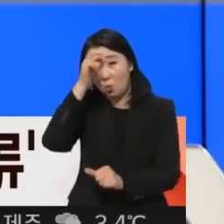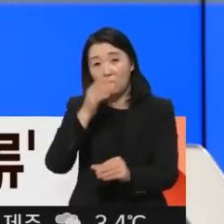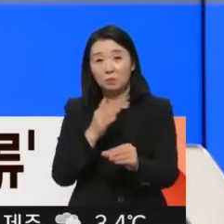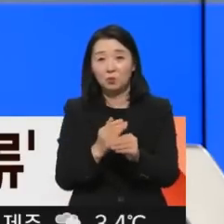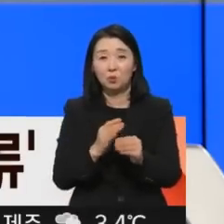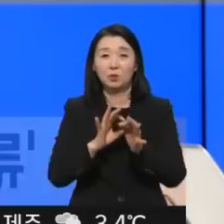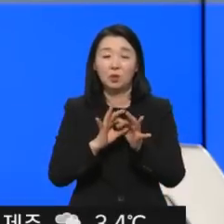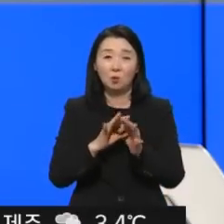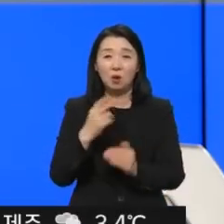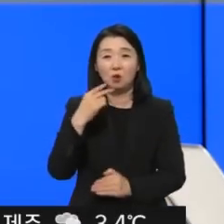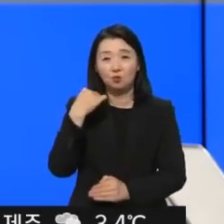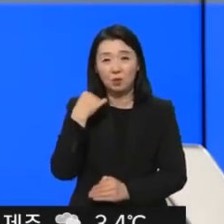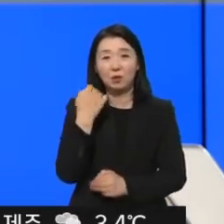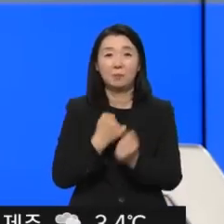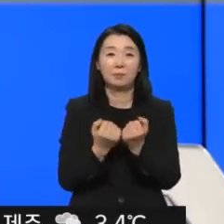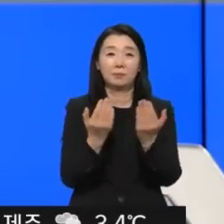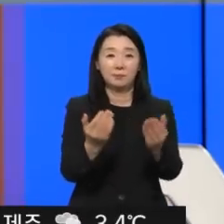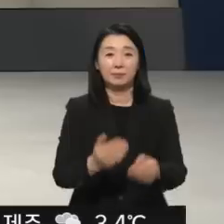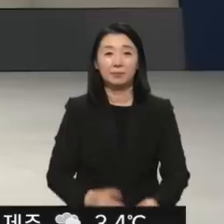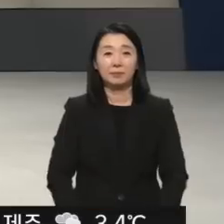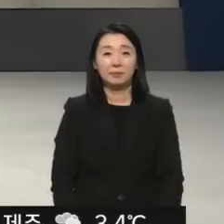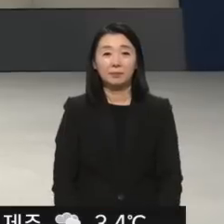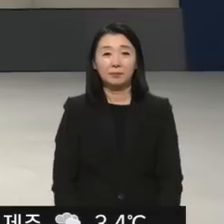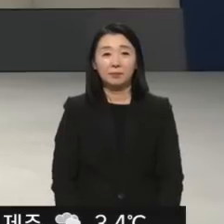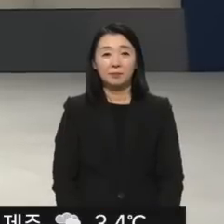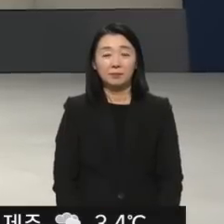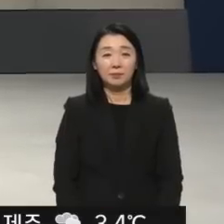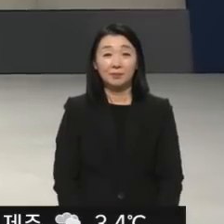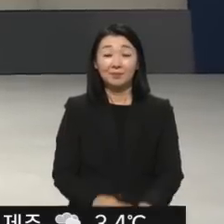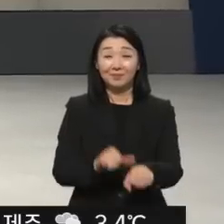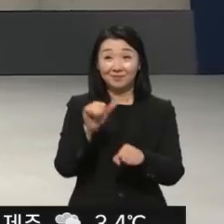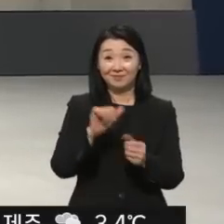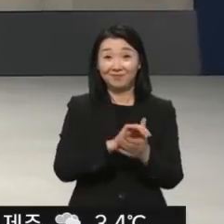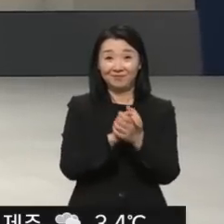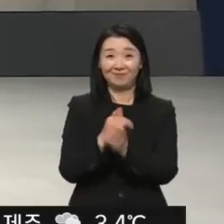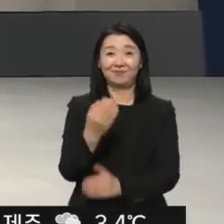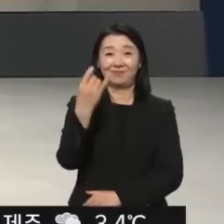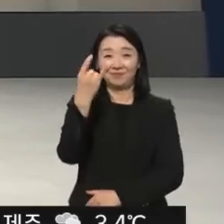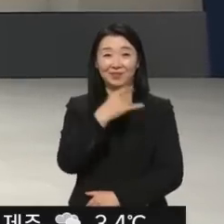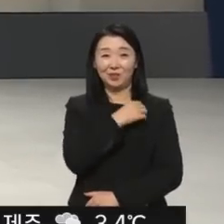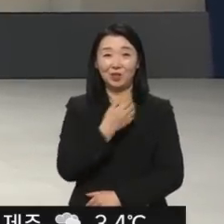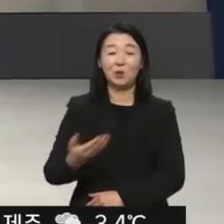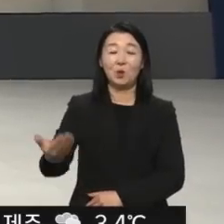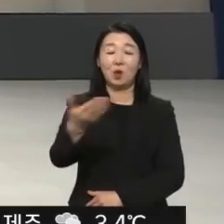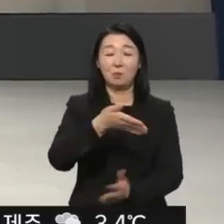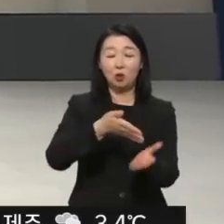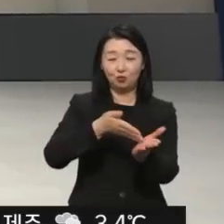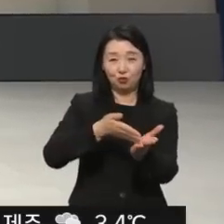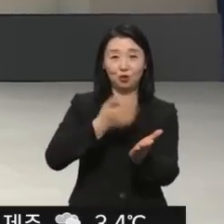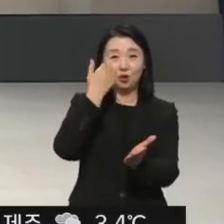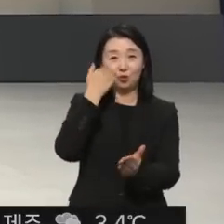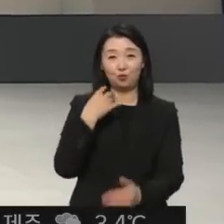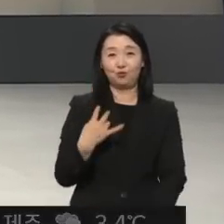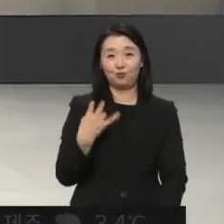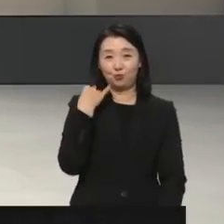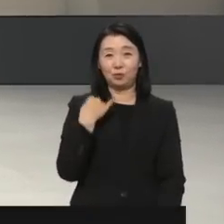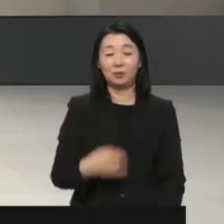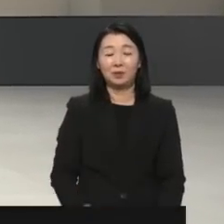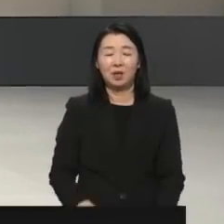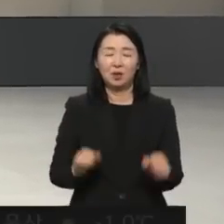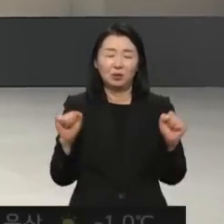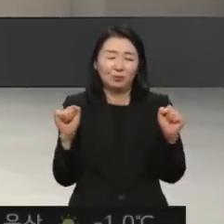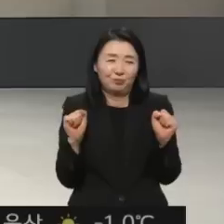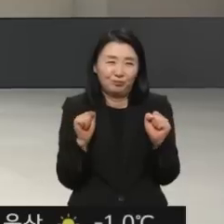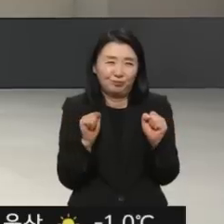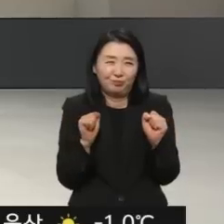관련 소식을 유한울 체커가 정리했습니다. 네, 5시 하면 다정해 정의원들의 뉴스 큐레이터 울체커입니다. 추워도